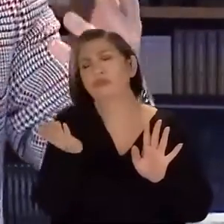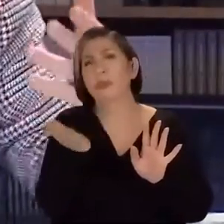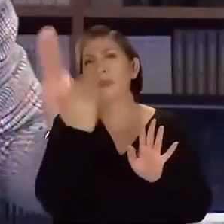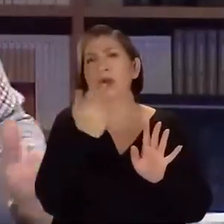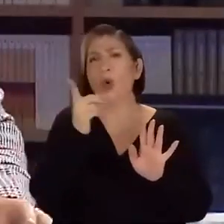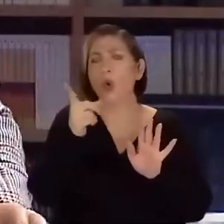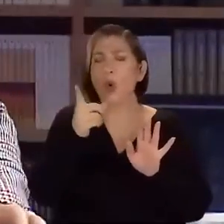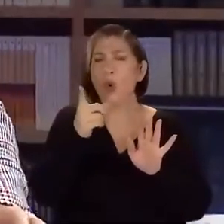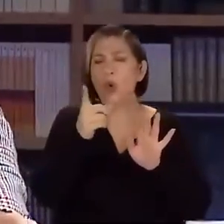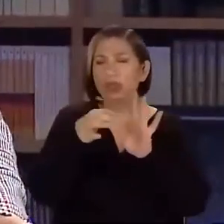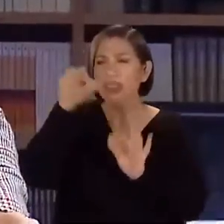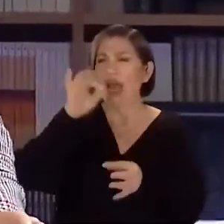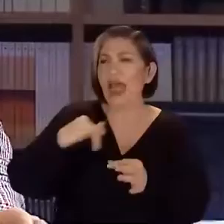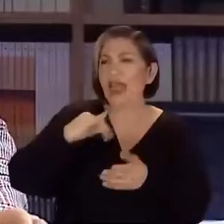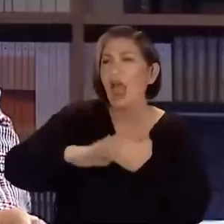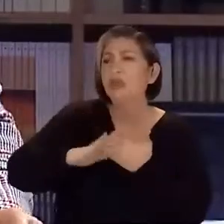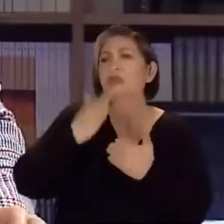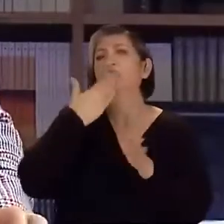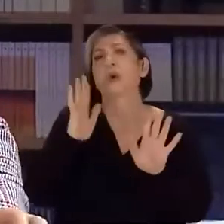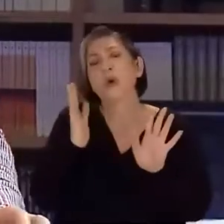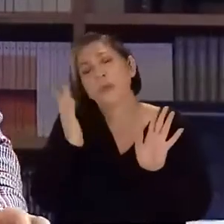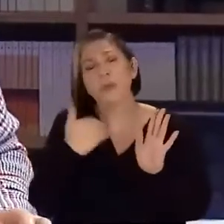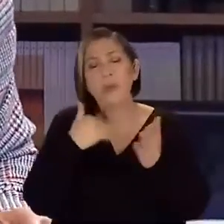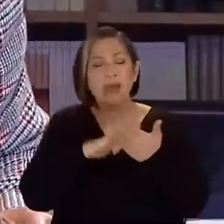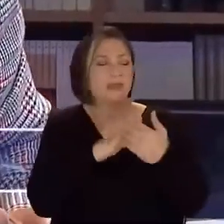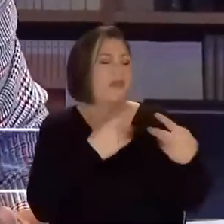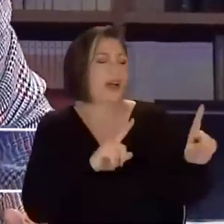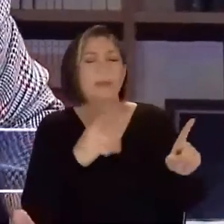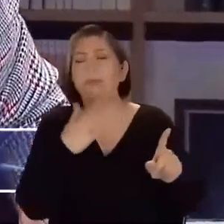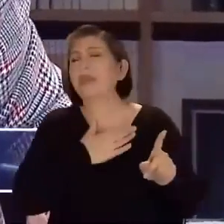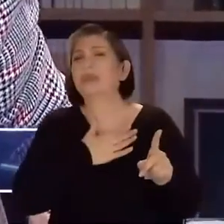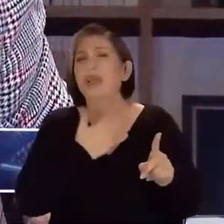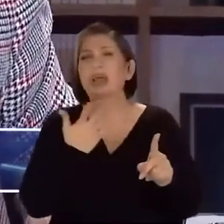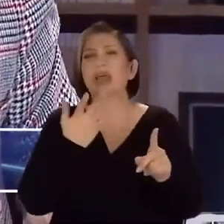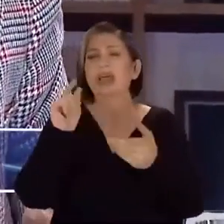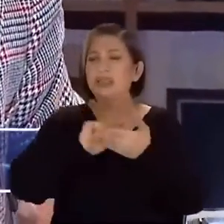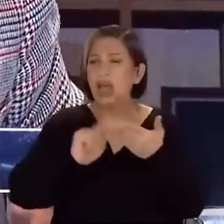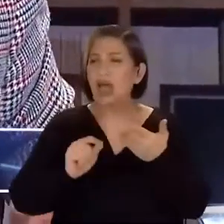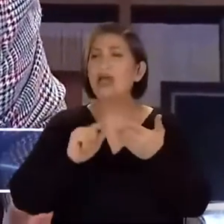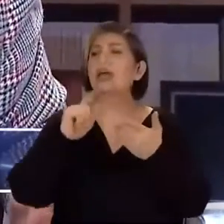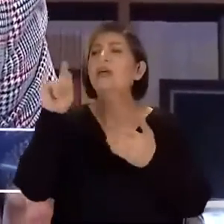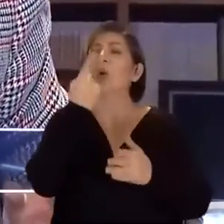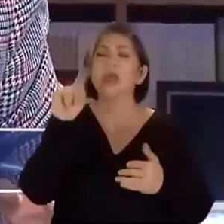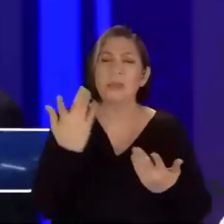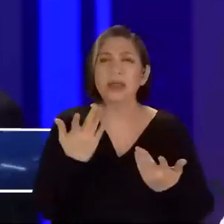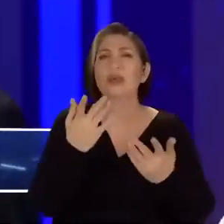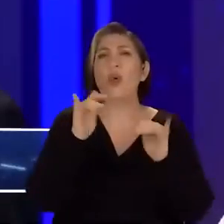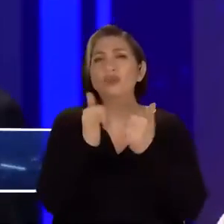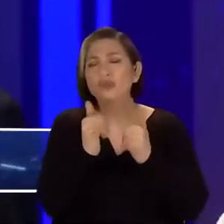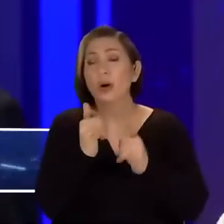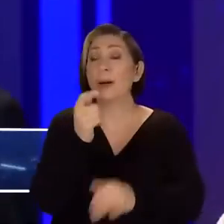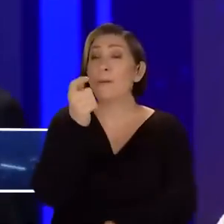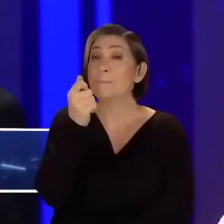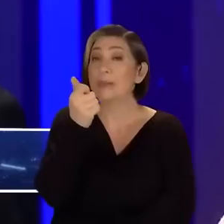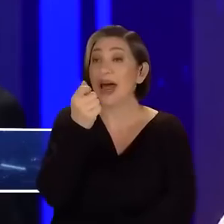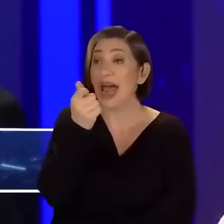belki o kişilerle yakın arkadaşlık kurmadığım için. Benim arkadaşlarım işte genelde kreatif, yazar, oyuncu, şudur budur falan filan.